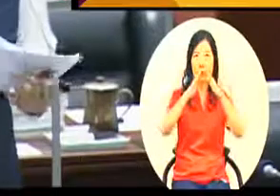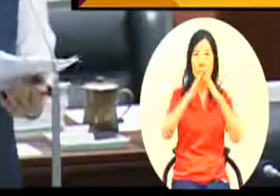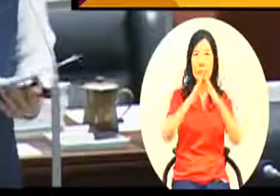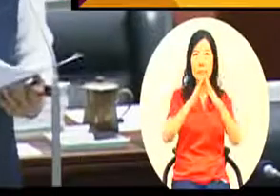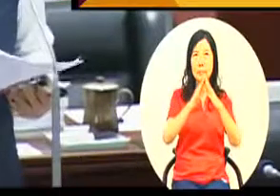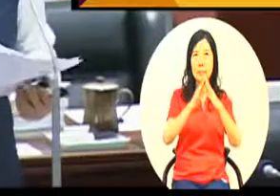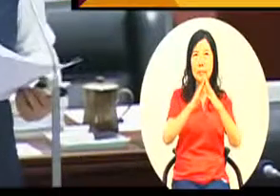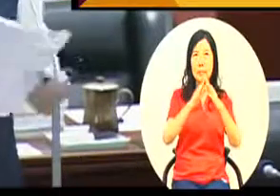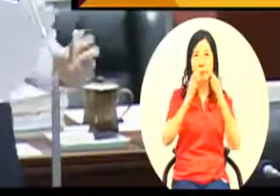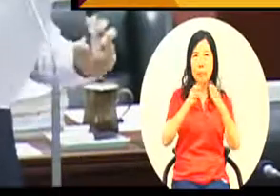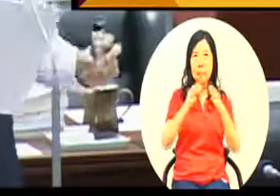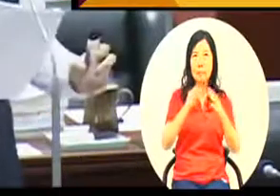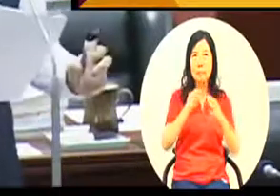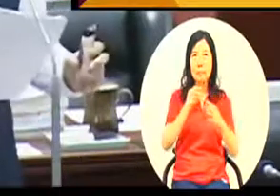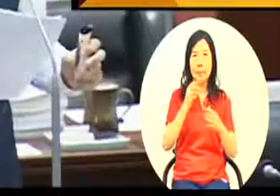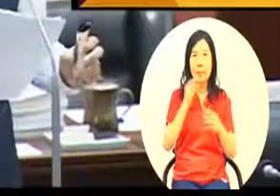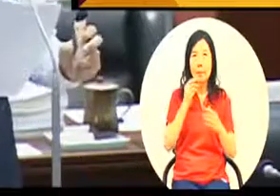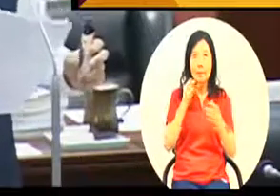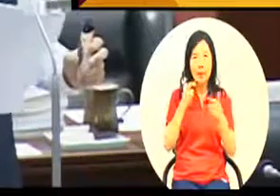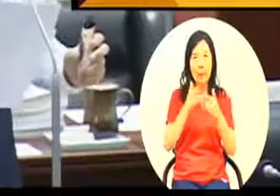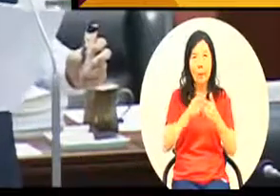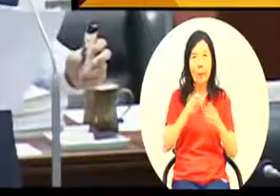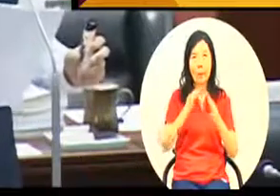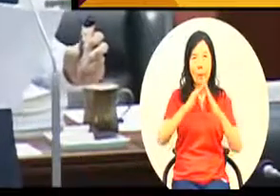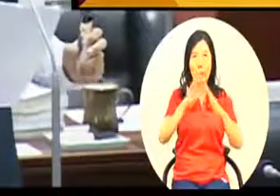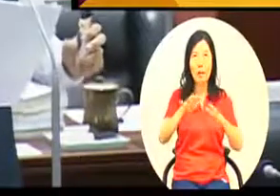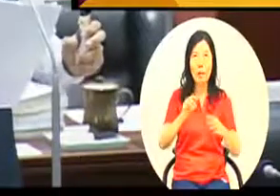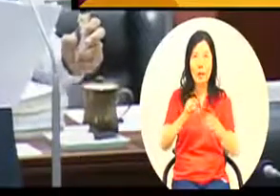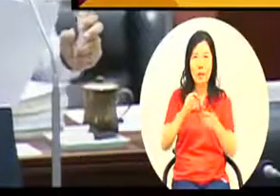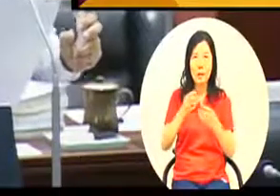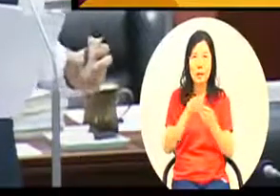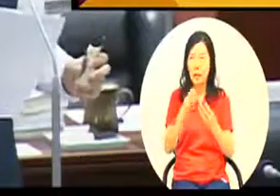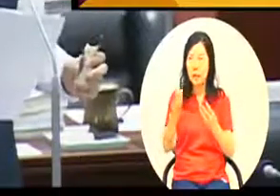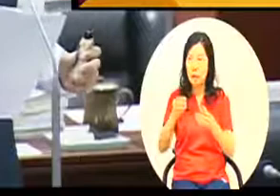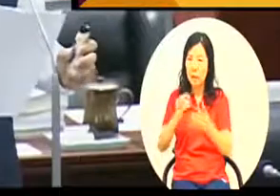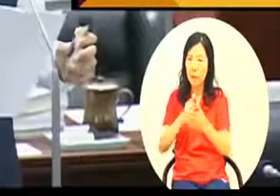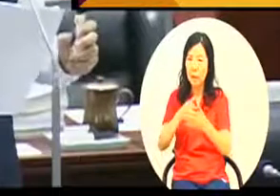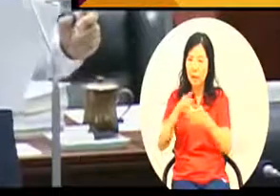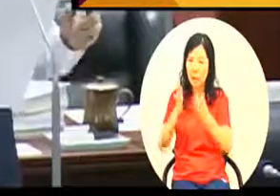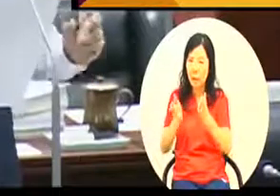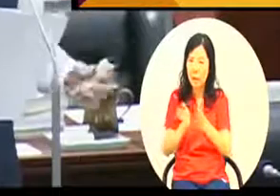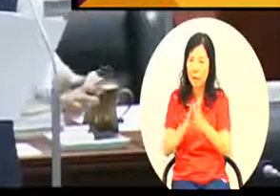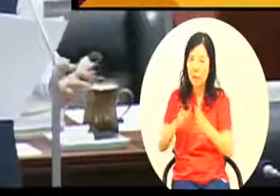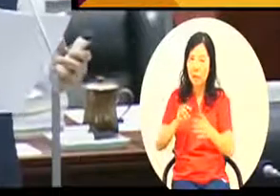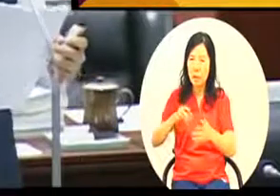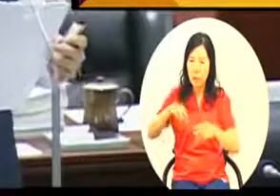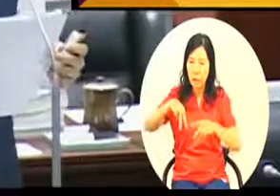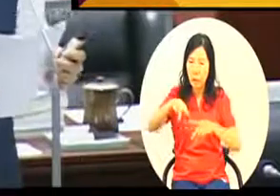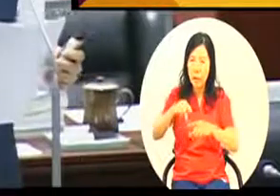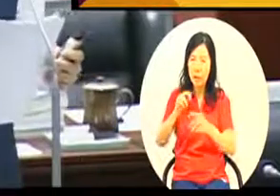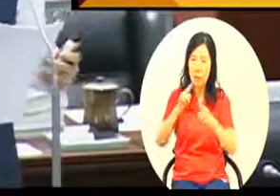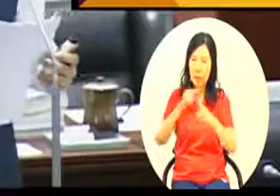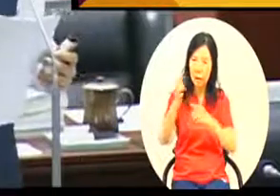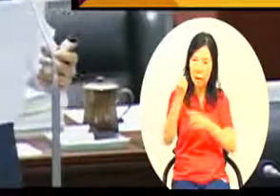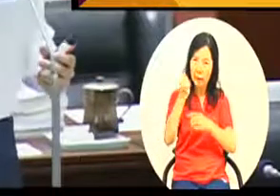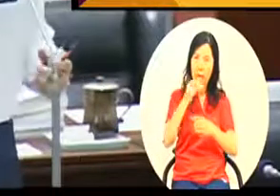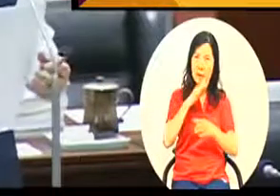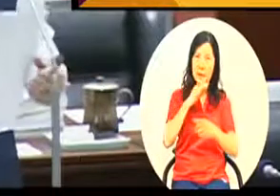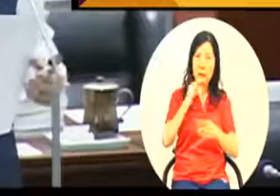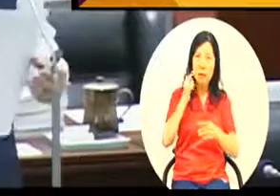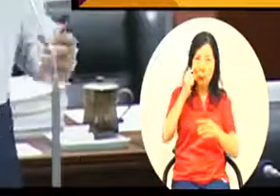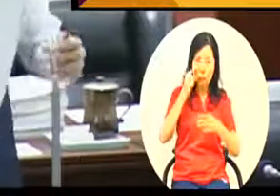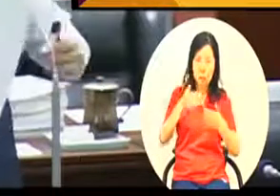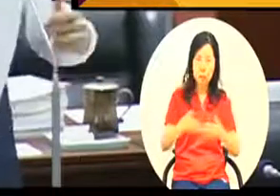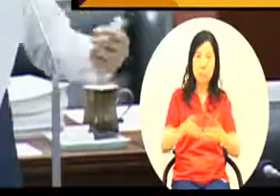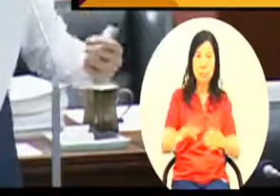到宜居城市，我觉得这个少数部分的弱势族群的行的安全跟他们的人权这部分是其实是我比较重